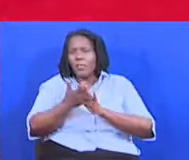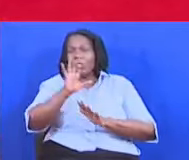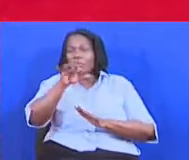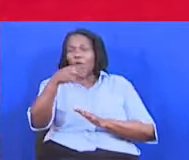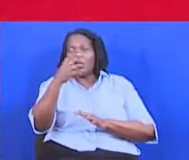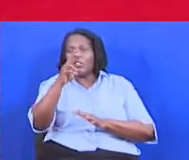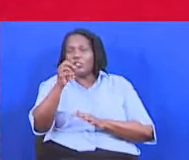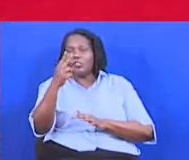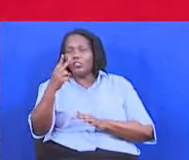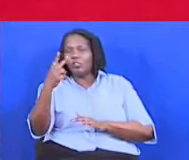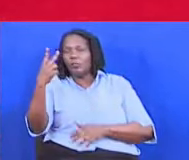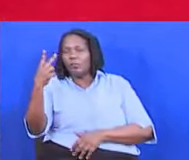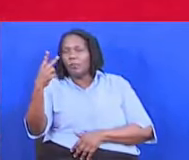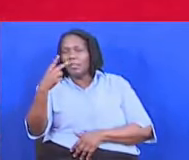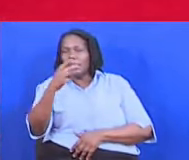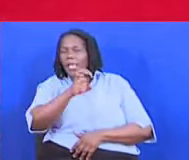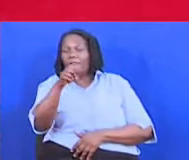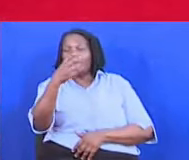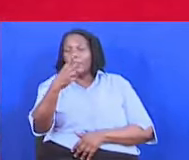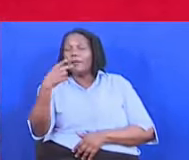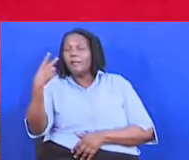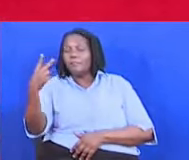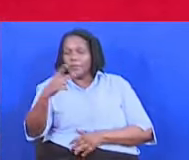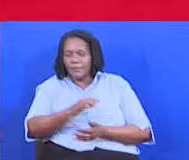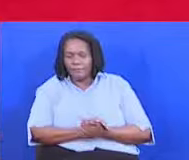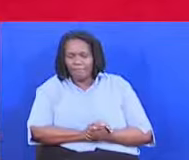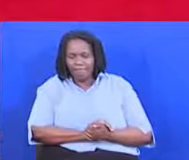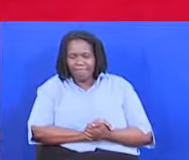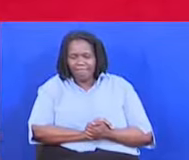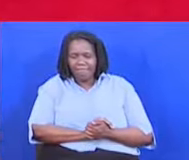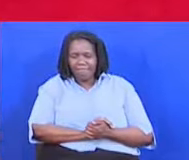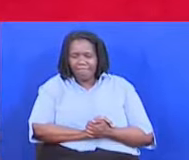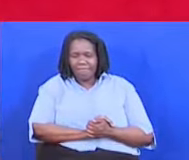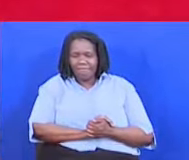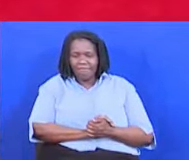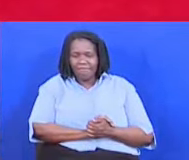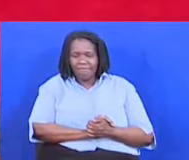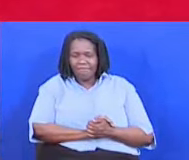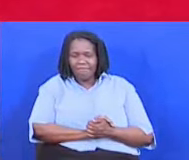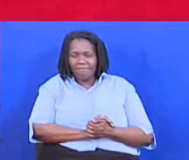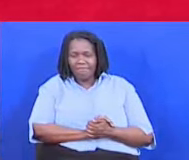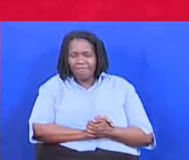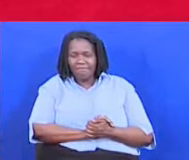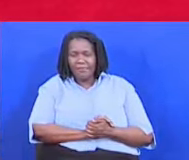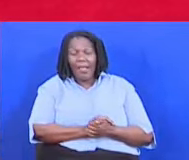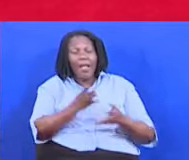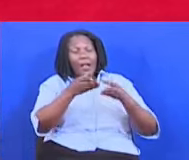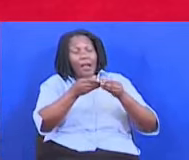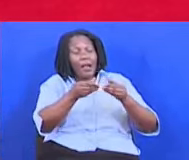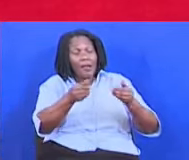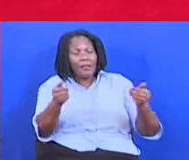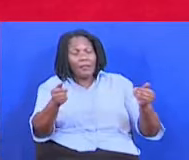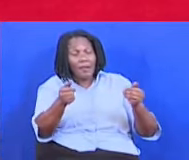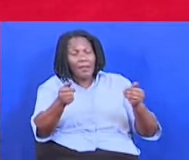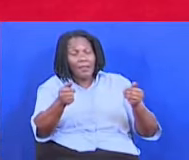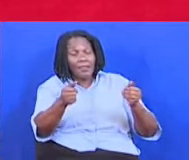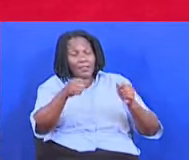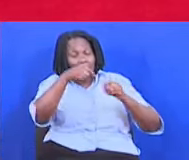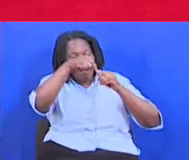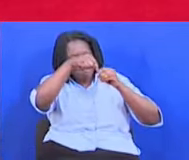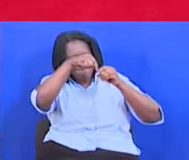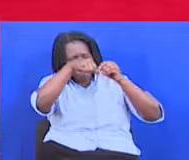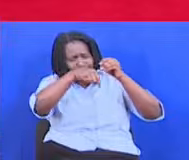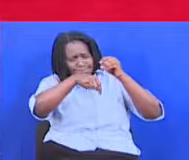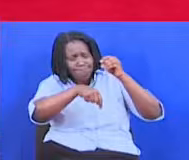2002. Mheshimiwa Spika, athari za kuongezeka kwa kiwango cha maji ya Bahari ni pamoja na moja, kuongezeka